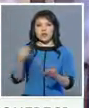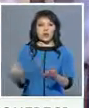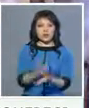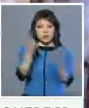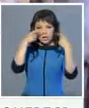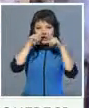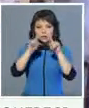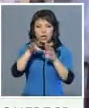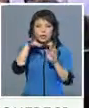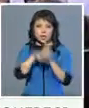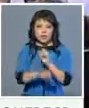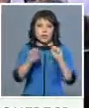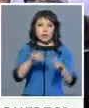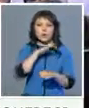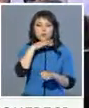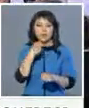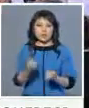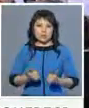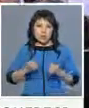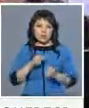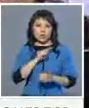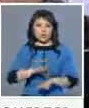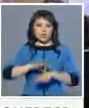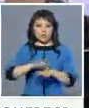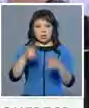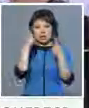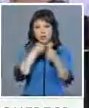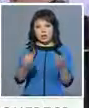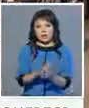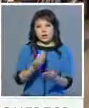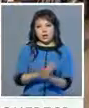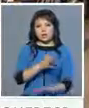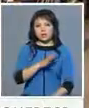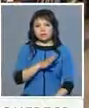инновациялық технологияларды енгізуге көбірек күш жұмсау керектігін атап өтті.